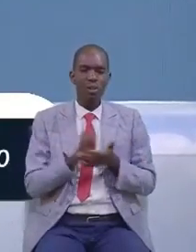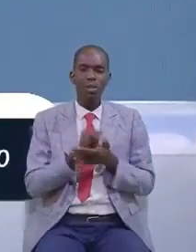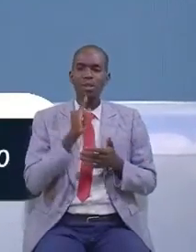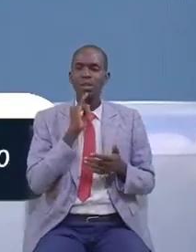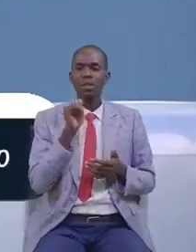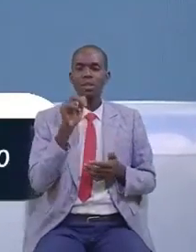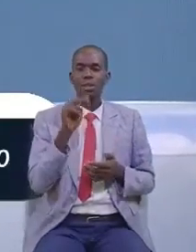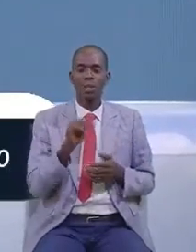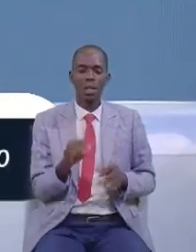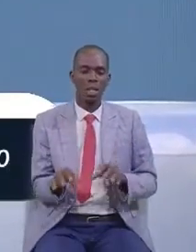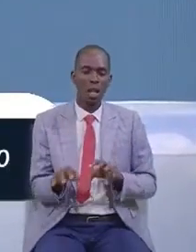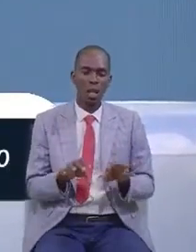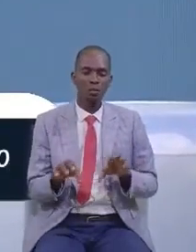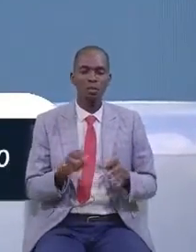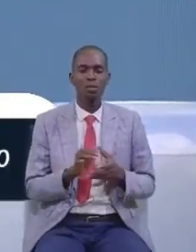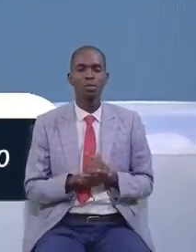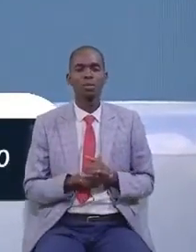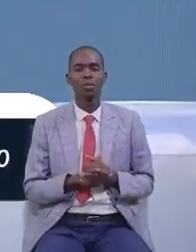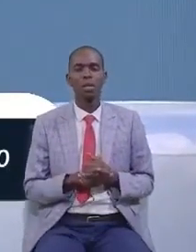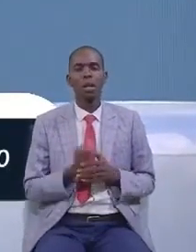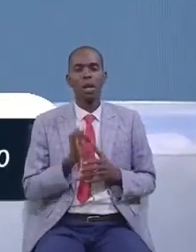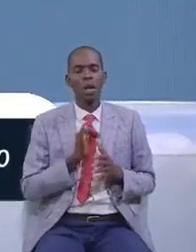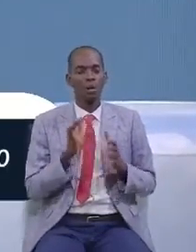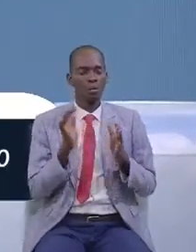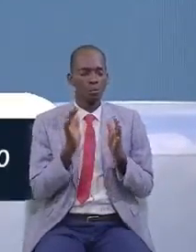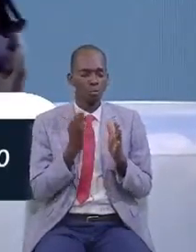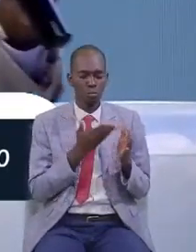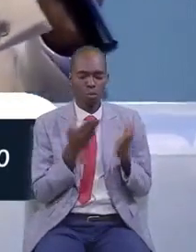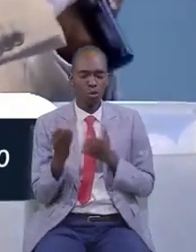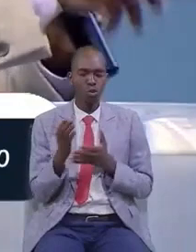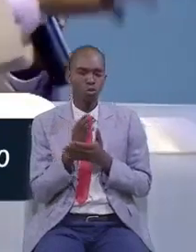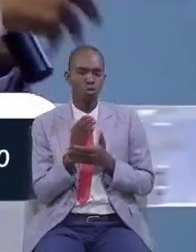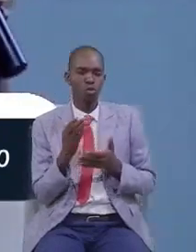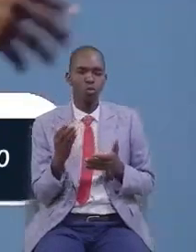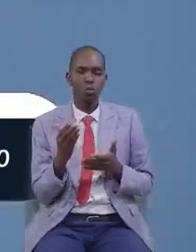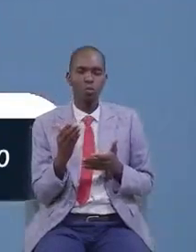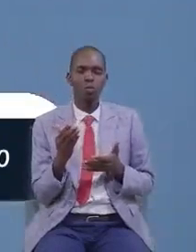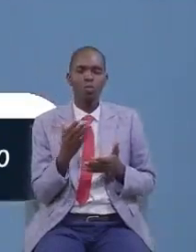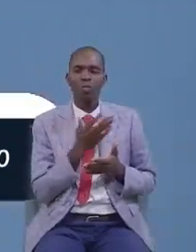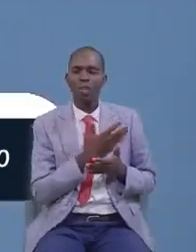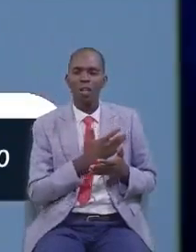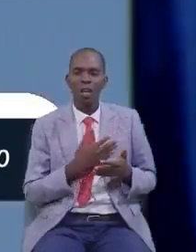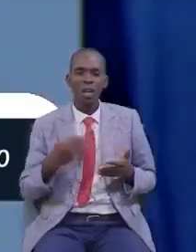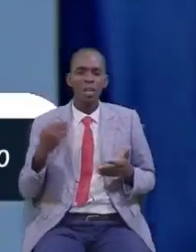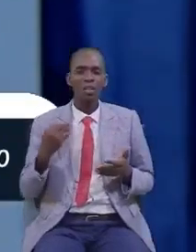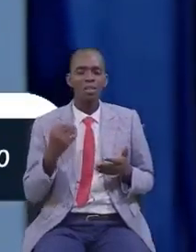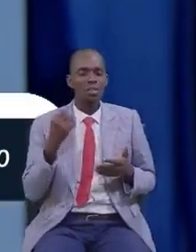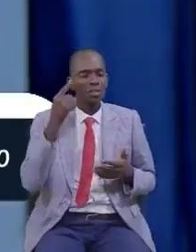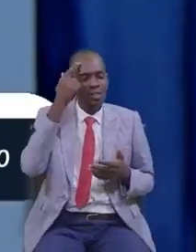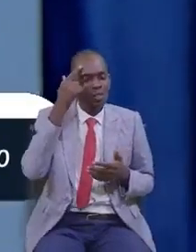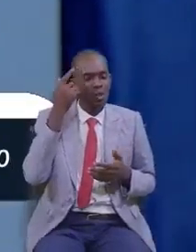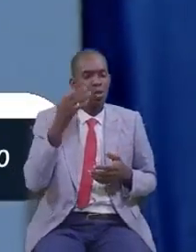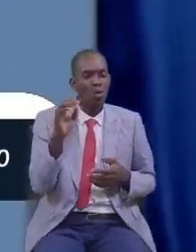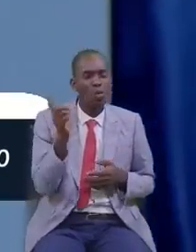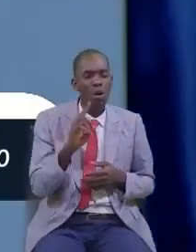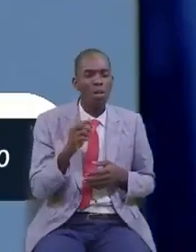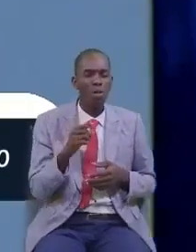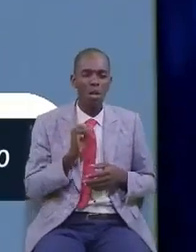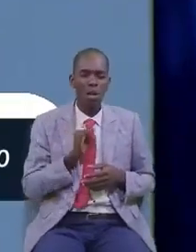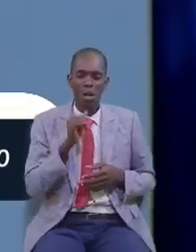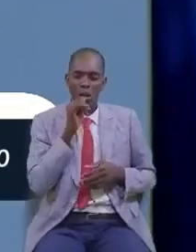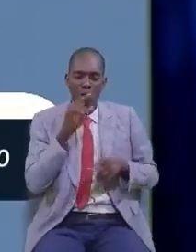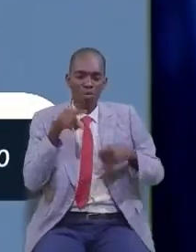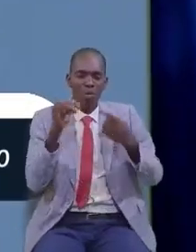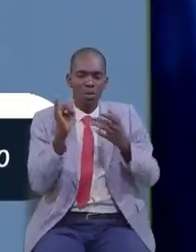తీసుకుని వెళ్తున్నాను, అది ఒక క్రియ. I dress up. నేను వస్త్రాలు ధరించుకుంటాను. I need to think of where I am going that day to know